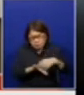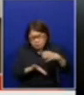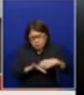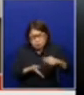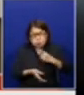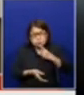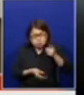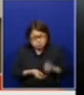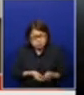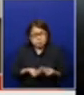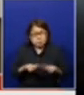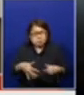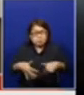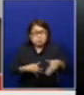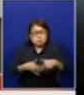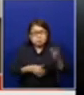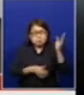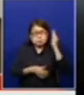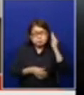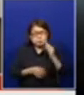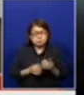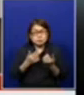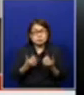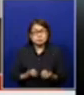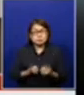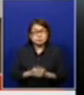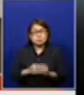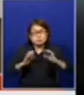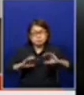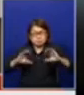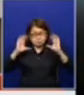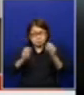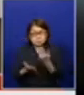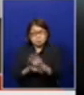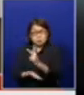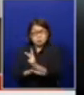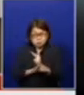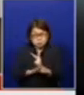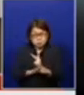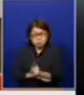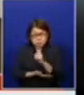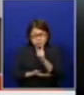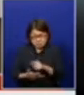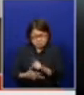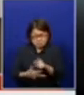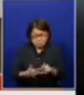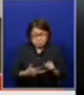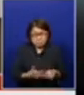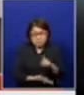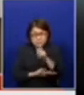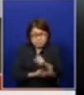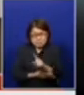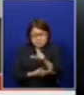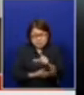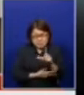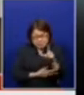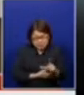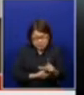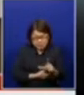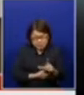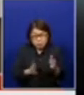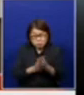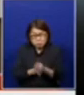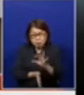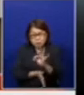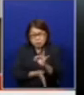ฟังว่าวันนี้รัฐบาลกู้เงิน1ล้านล้านกับ900ล้านไอ้900